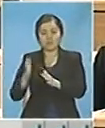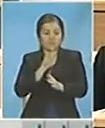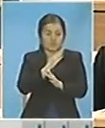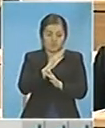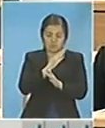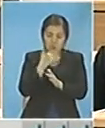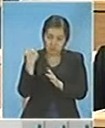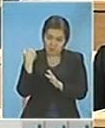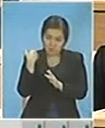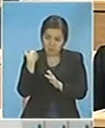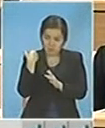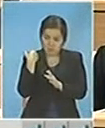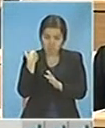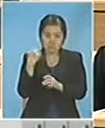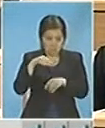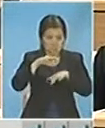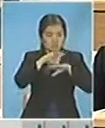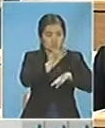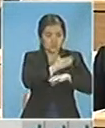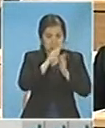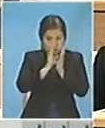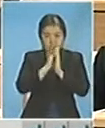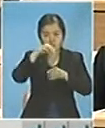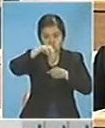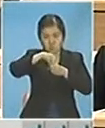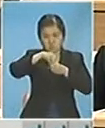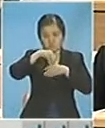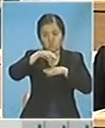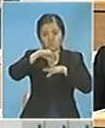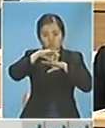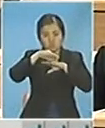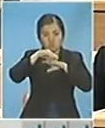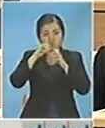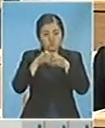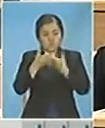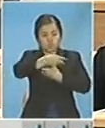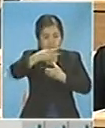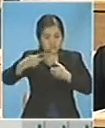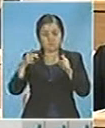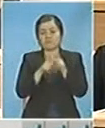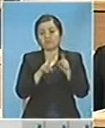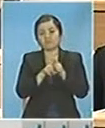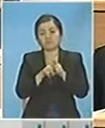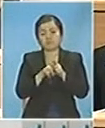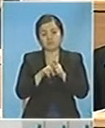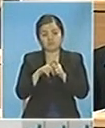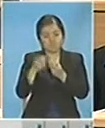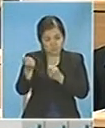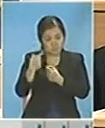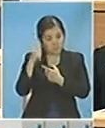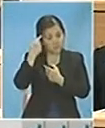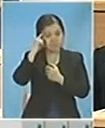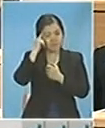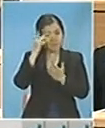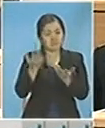ป็นราชบัณฑิตอยู่เหมือนกันก็จะได้เงินสงเคราะห์หรืออย่างไรอันนี้ก็ต้องไปดูในรายละเอียด